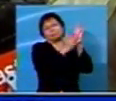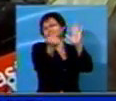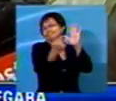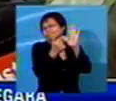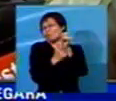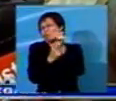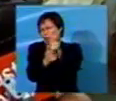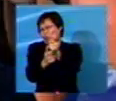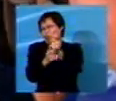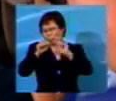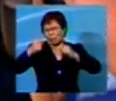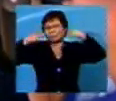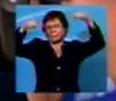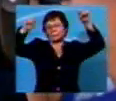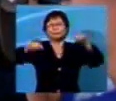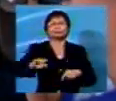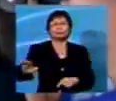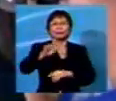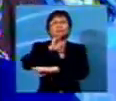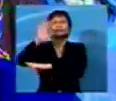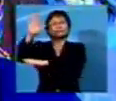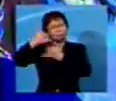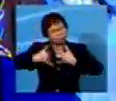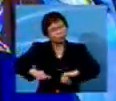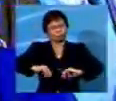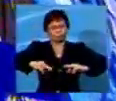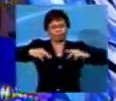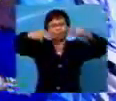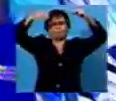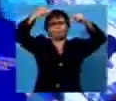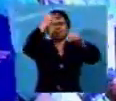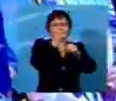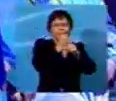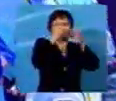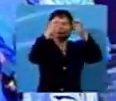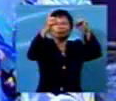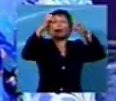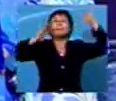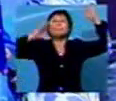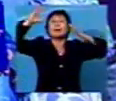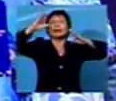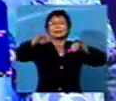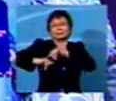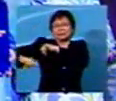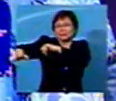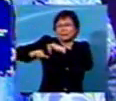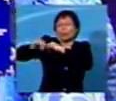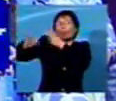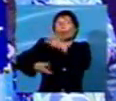pelan pembangunan pendidik untuk terus meningkatkan institusi pendidikan negara bertaraf